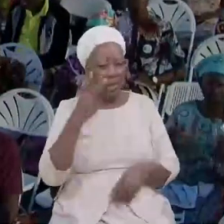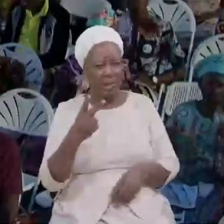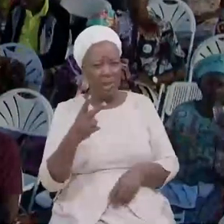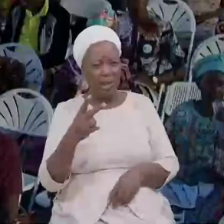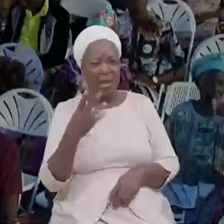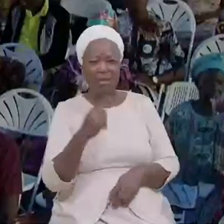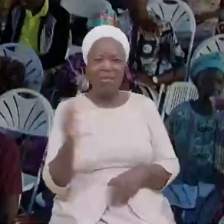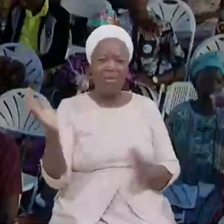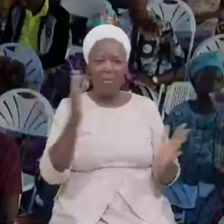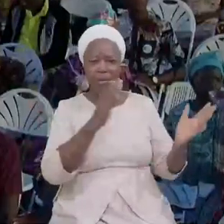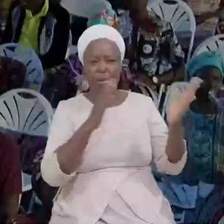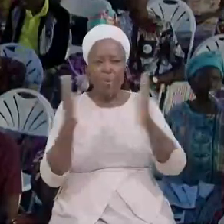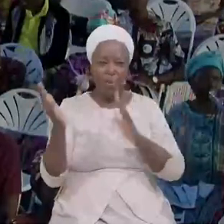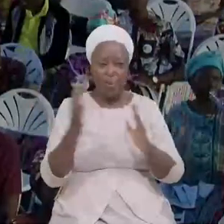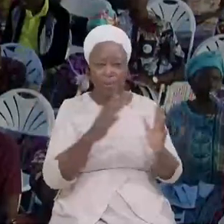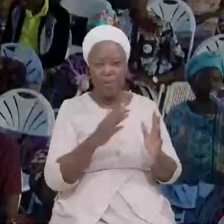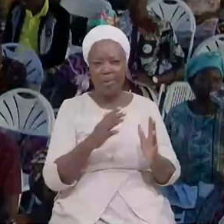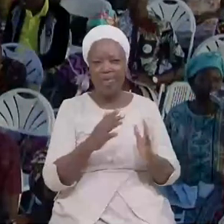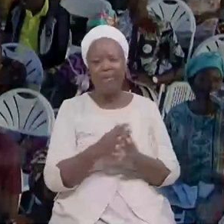et je ne sens pas le vent qui souffle.